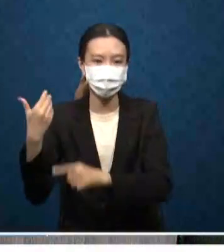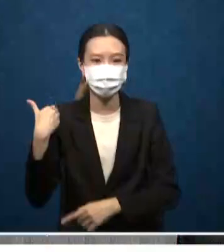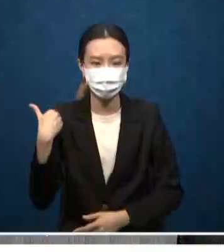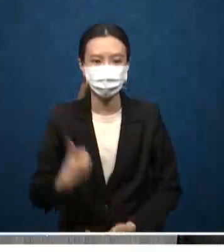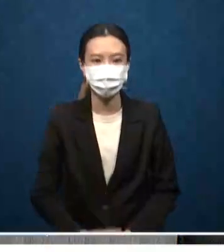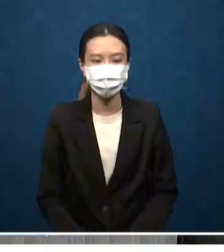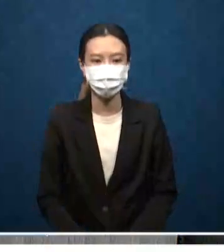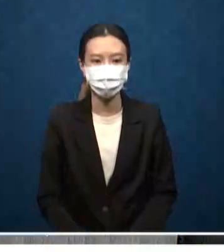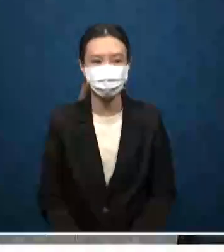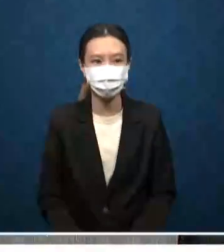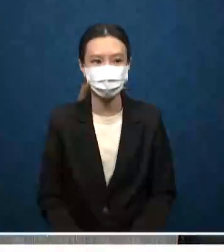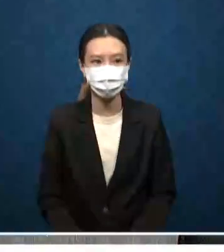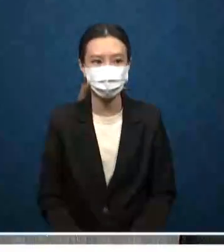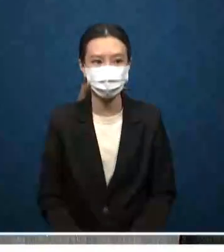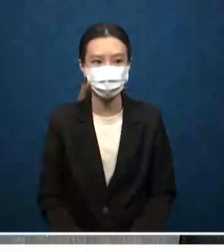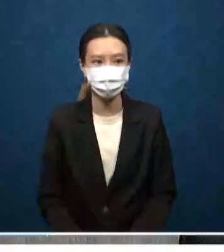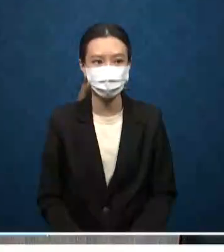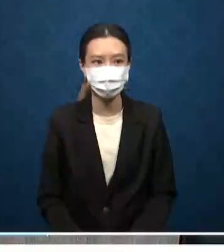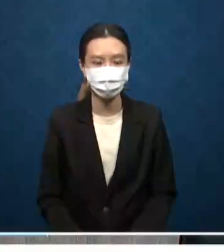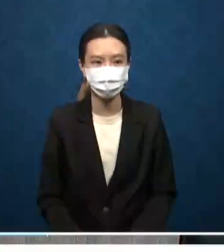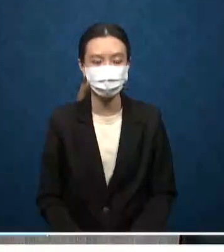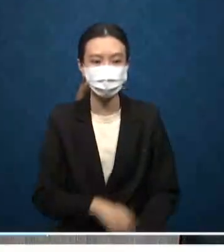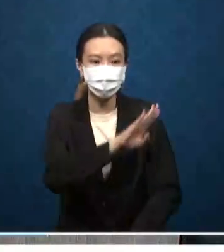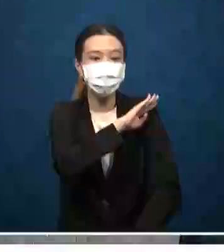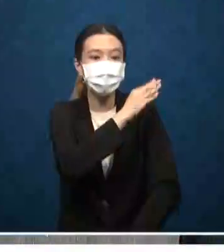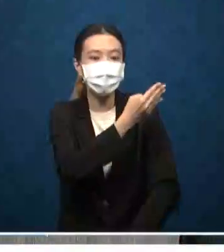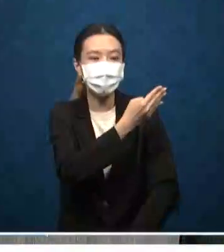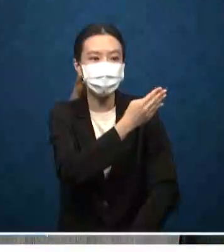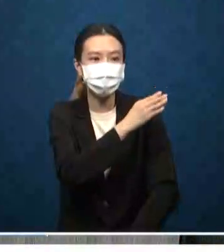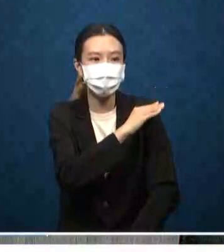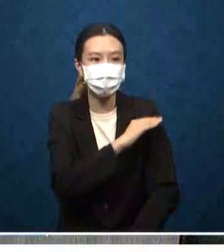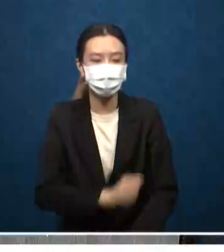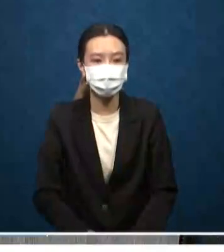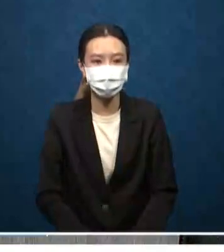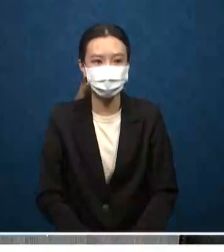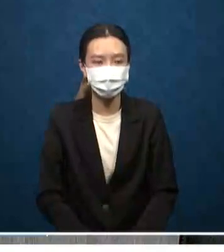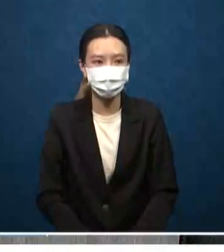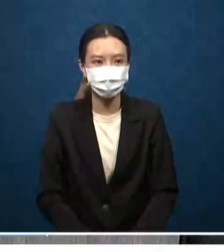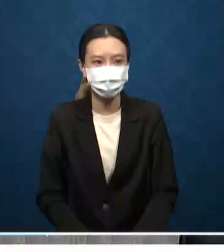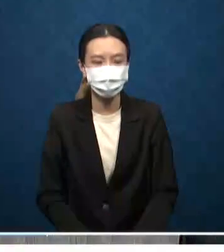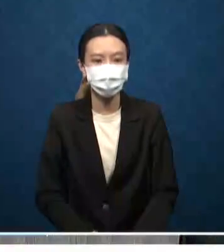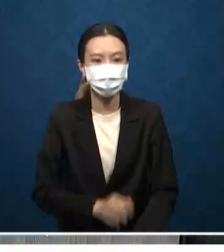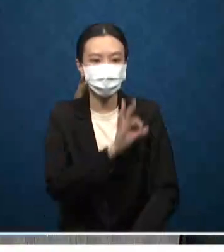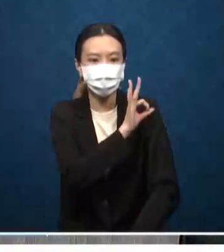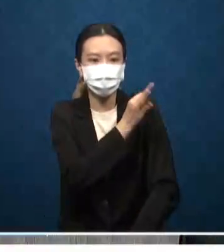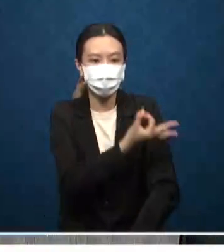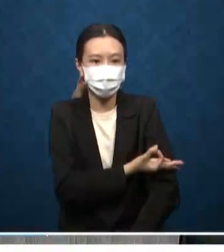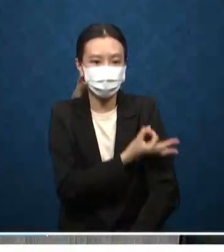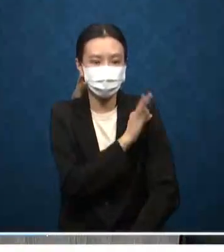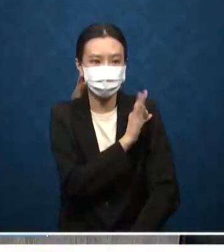ของของปฏิรูปการศึกษาของฟินแลนด์ professor oranoท่านมาเมืองไทยเมื่อต้นปี 2558ท่านบอกว่า